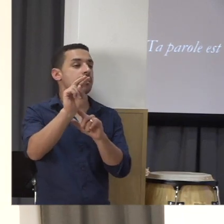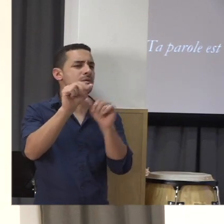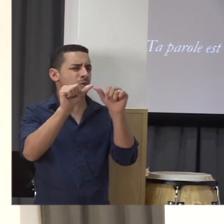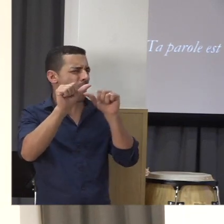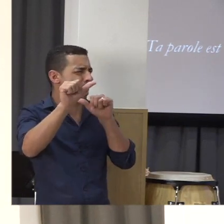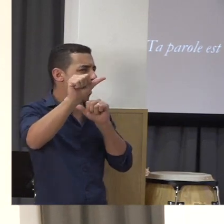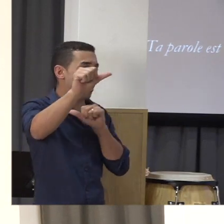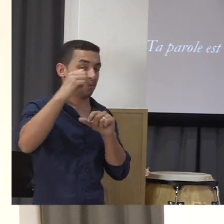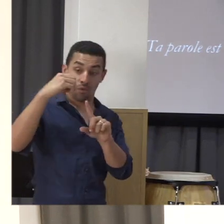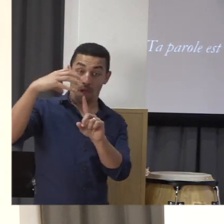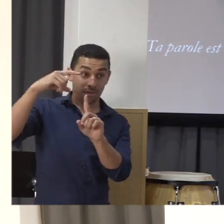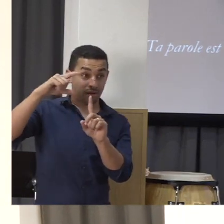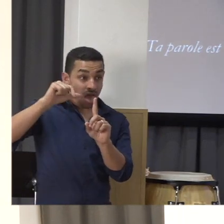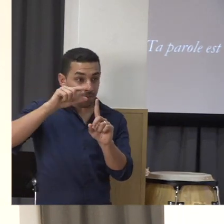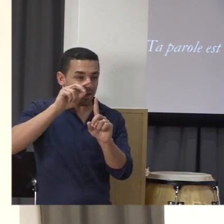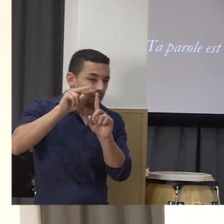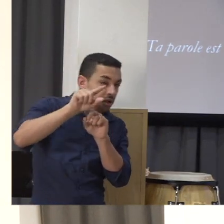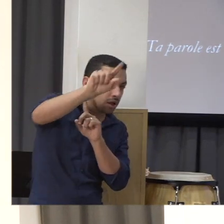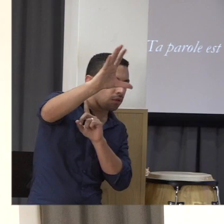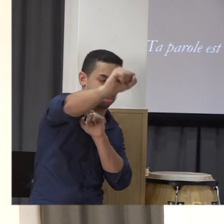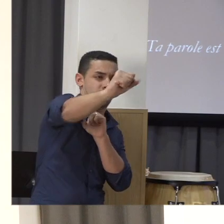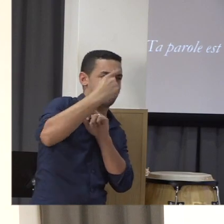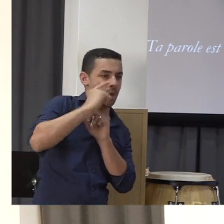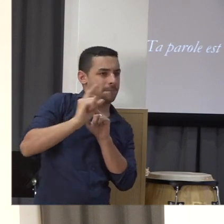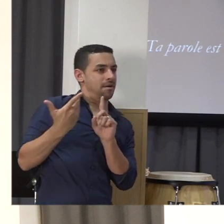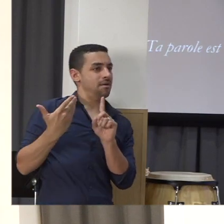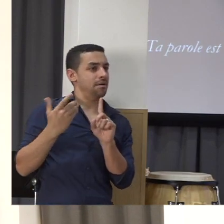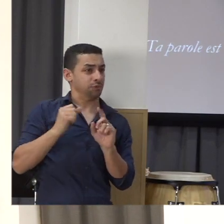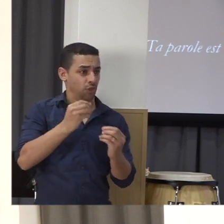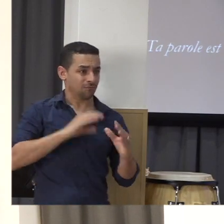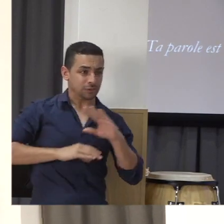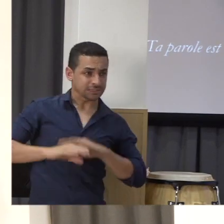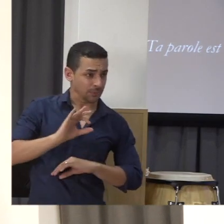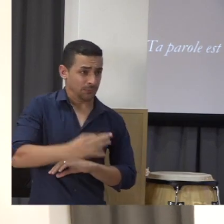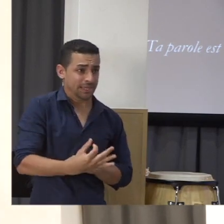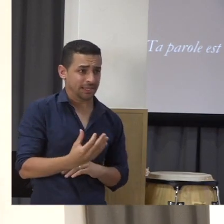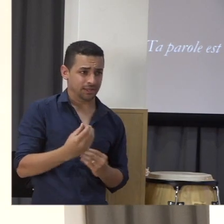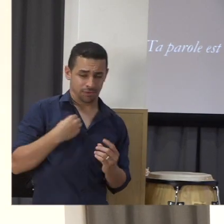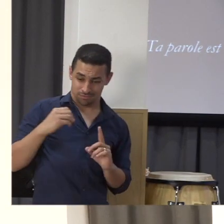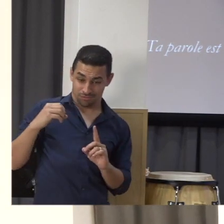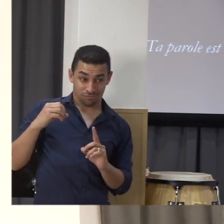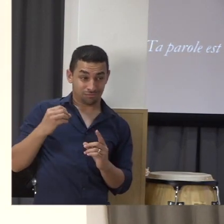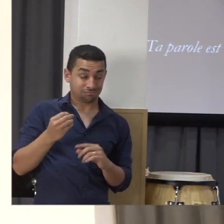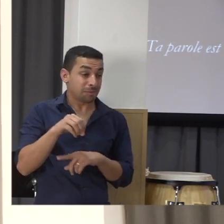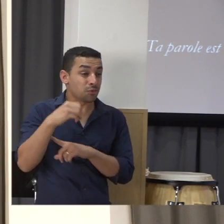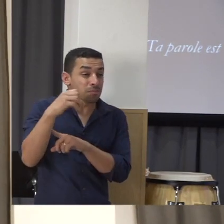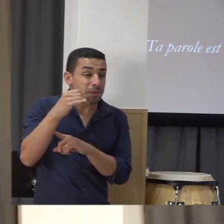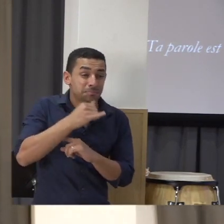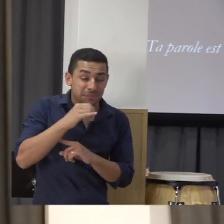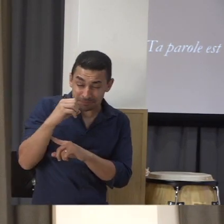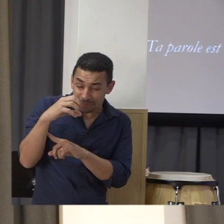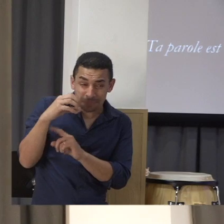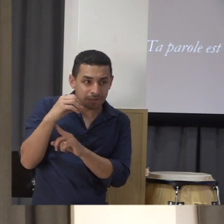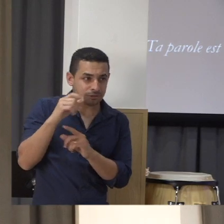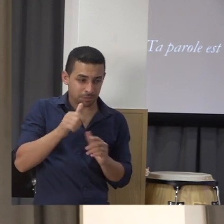plus loin que ne peuvent aller tes yeux. Ça peut être une frustration. Une petite lampe va te montrer